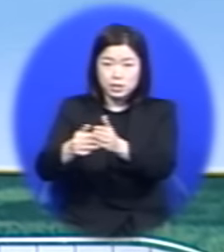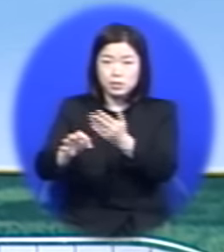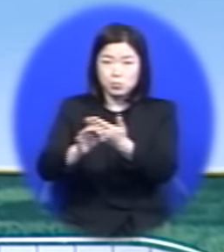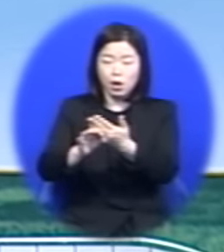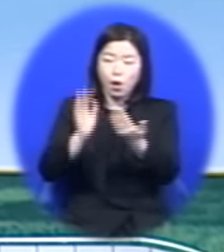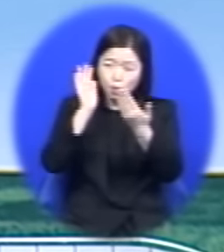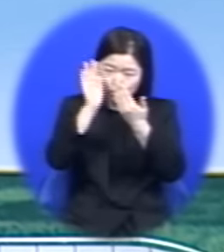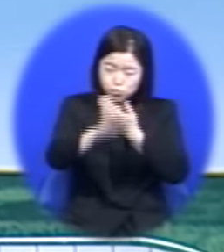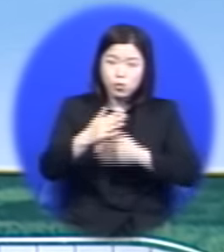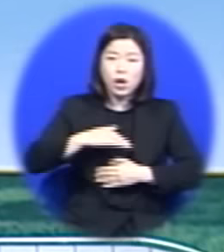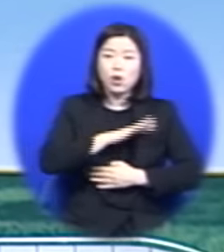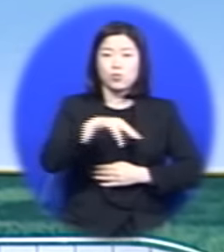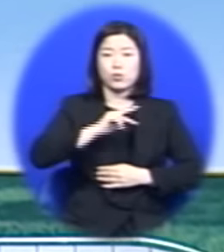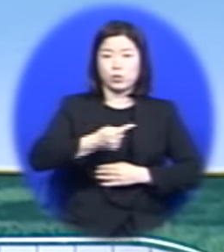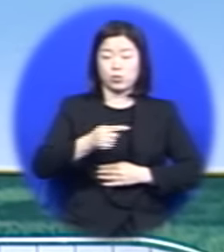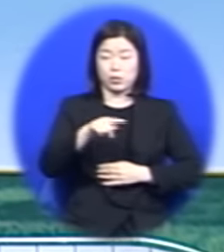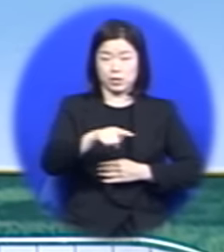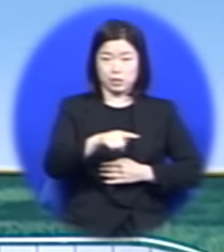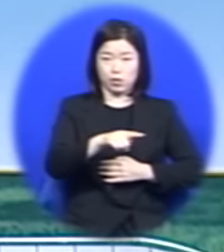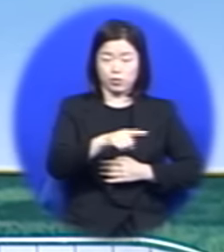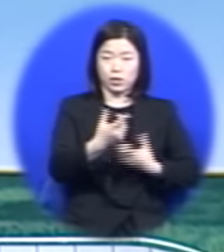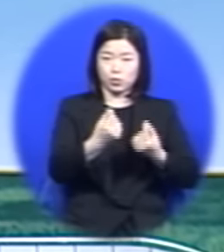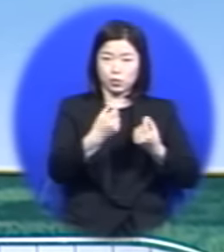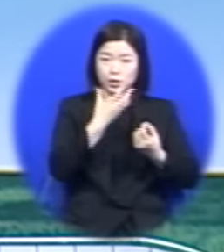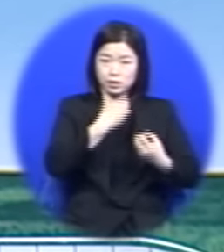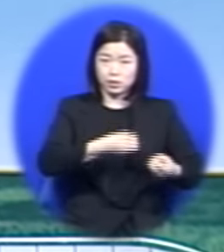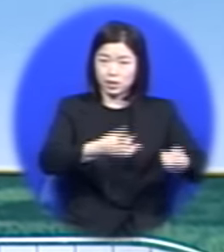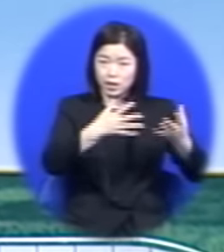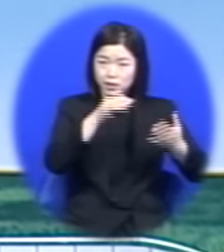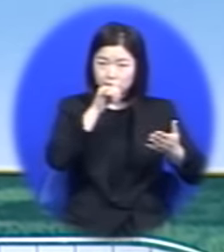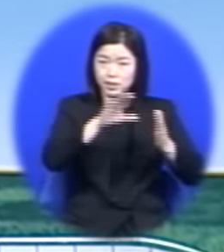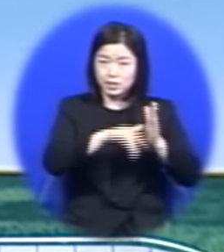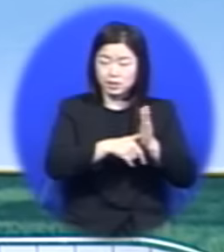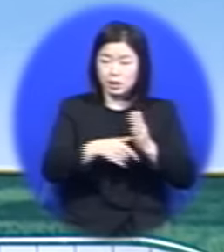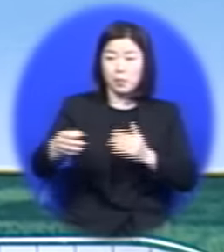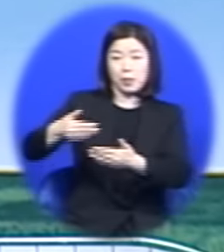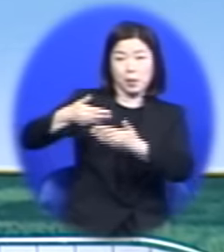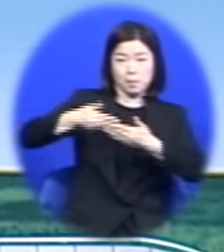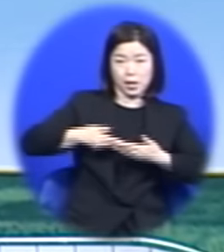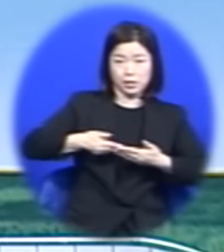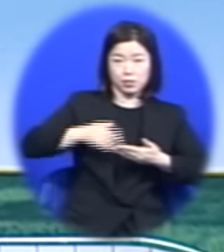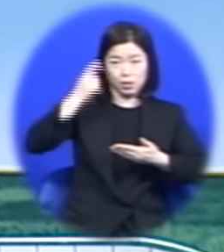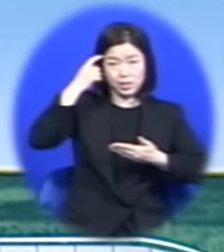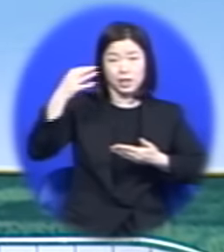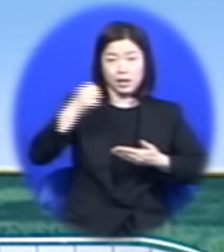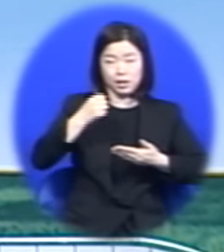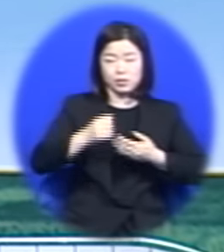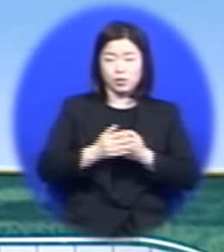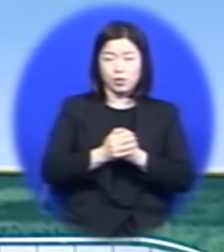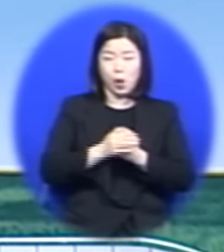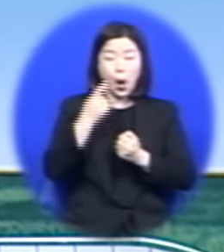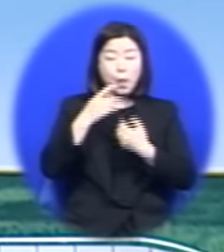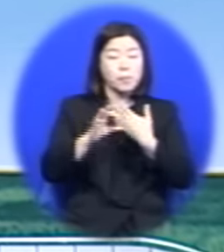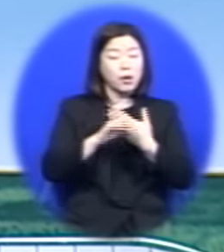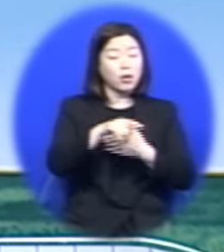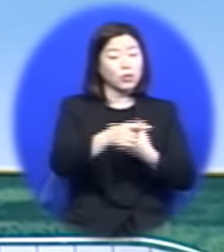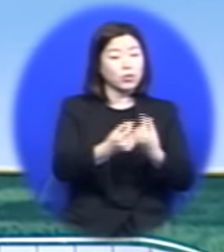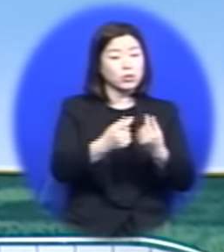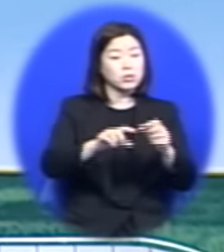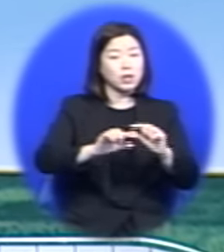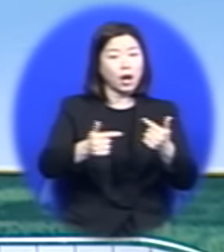나중에 우리도 그런 집에 경사가 있으면 부조를 받을 줄로 생각해요. 만약에 그렇지 않으면